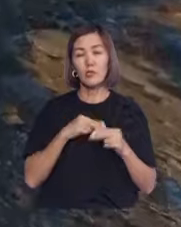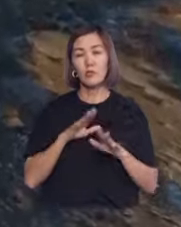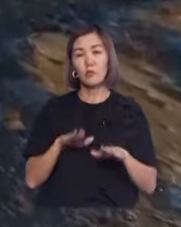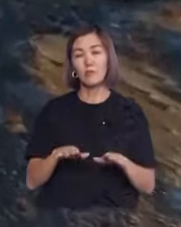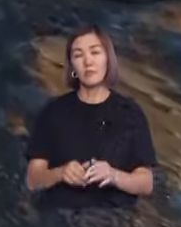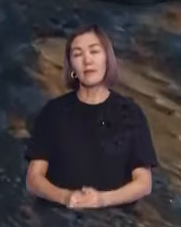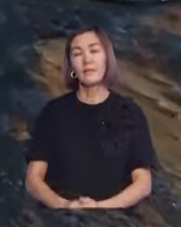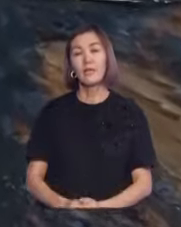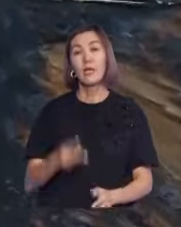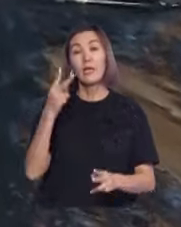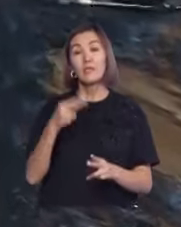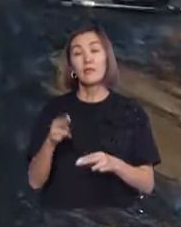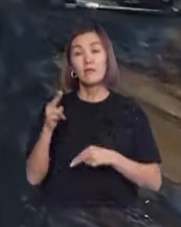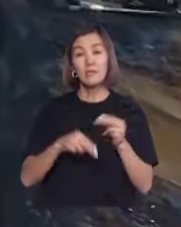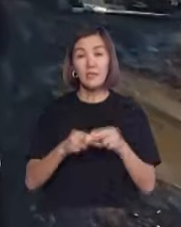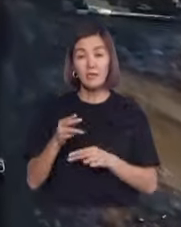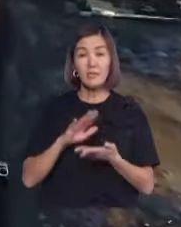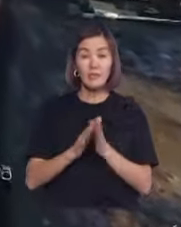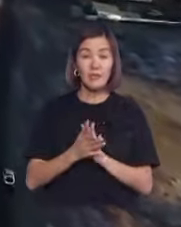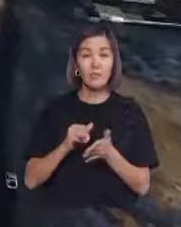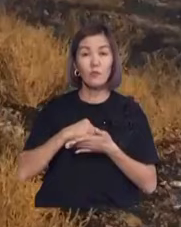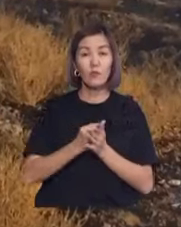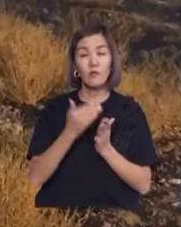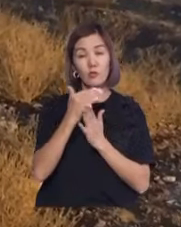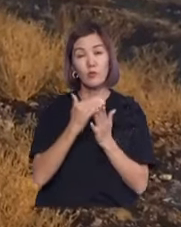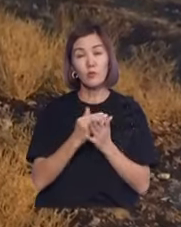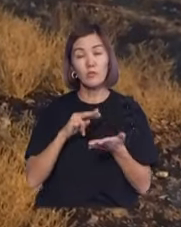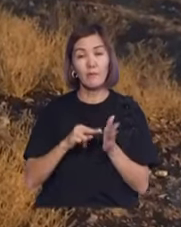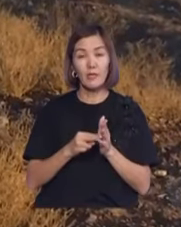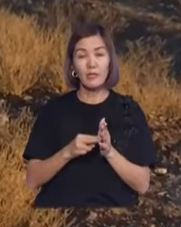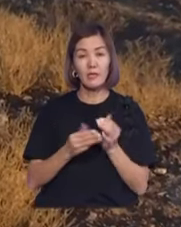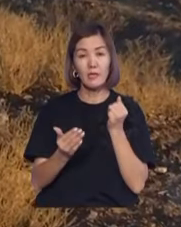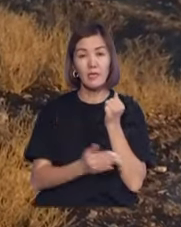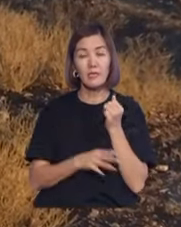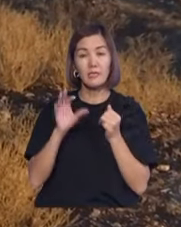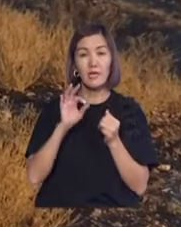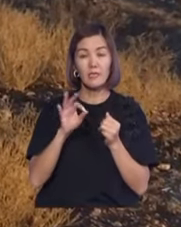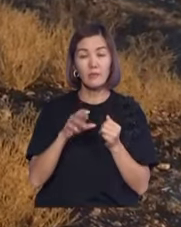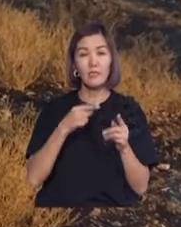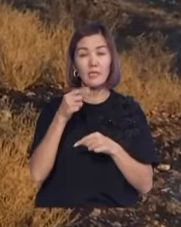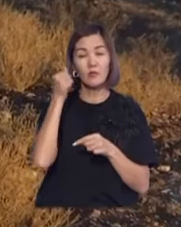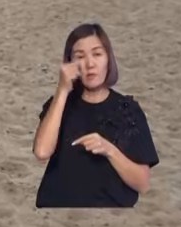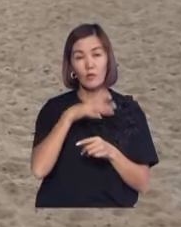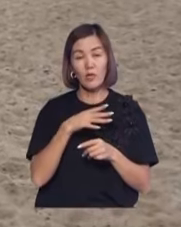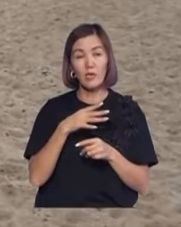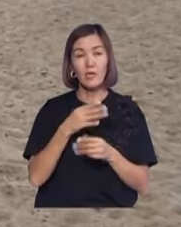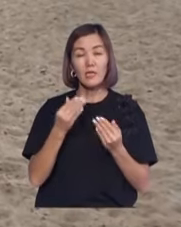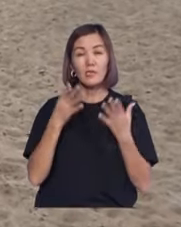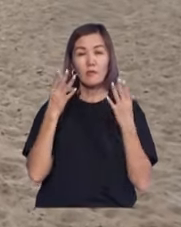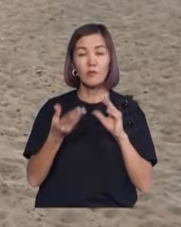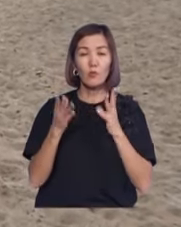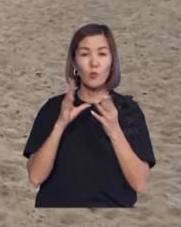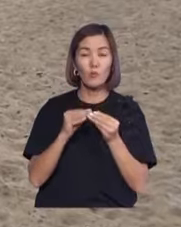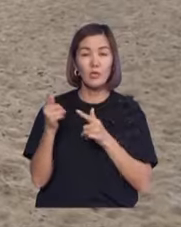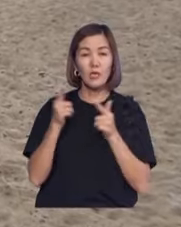места. Завершение строительных работ, согласно утвержденному графику, запланировано на конец октября следующего года. На сегодняшний день общий